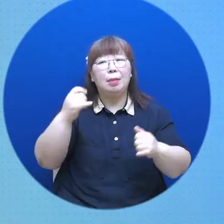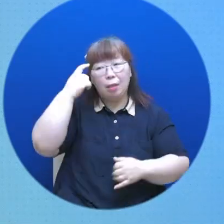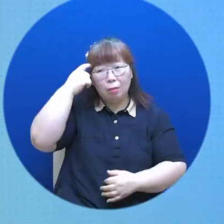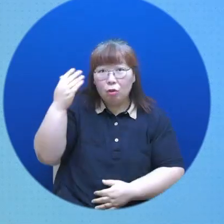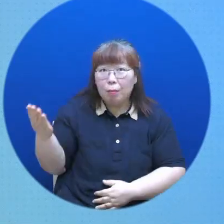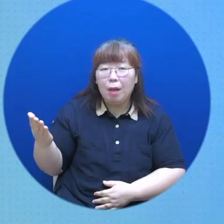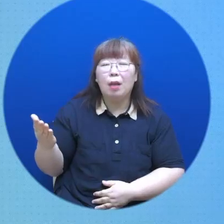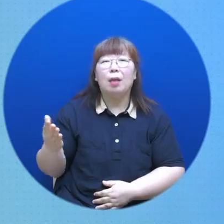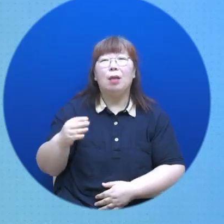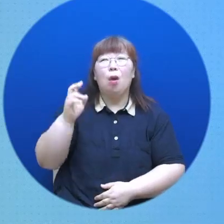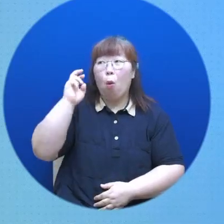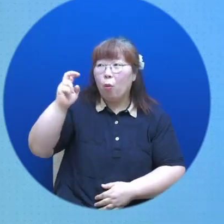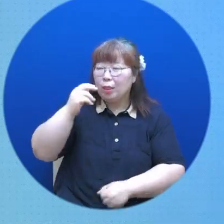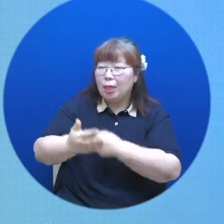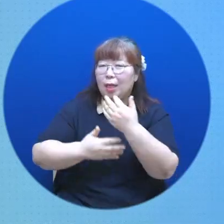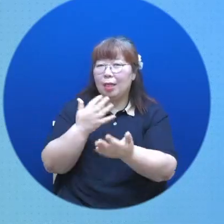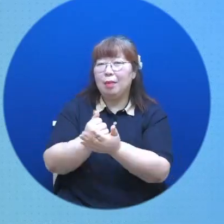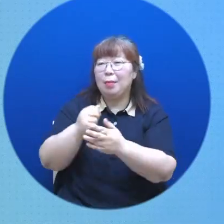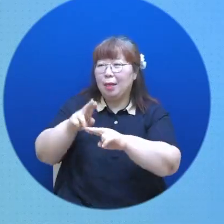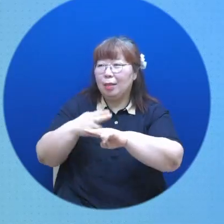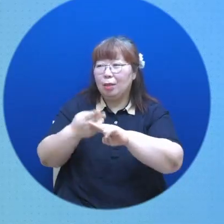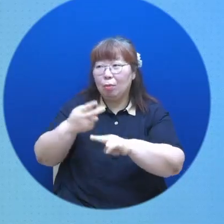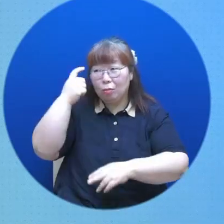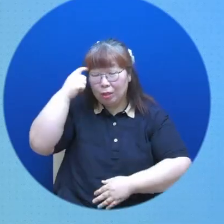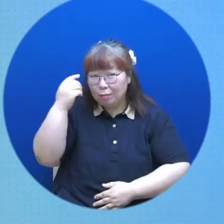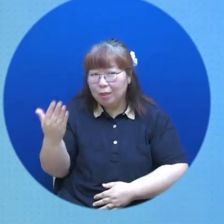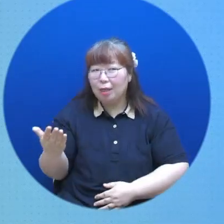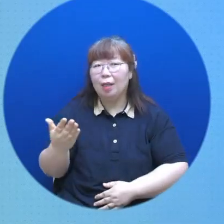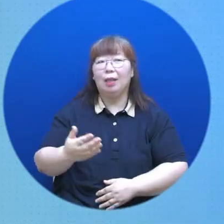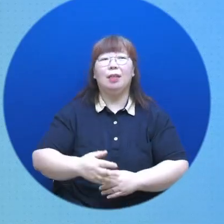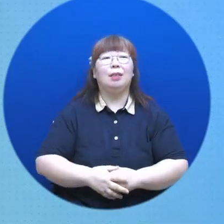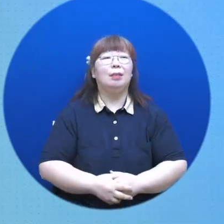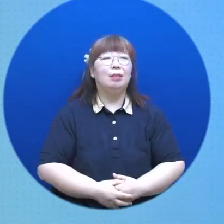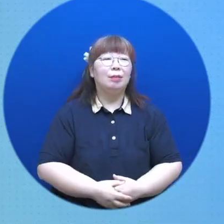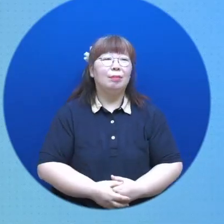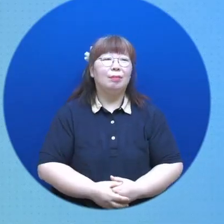물어볼까요? 혹시 하나님의 선물이십니까? 한번 여쭤보세요.